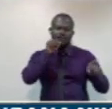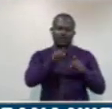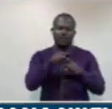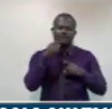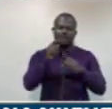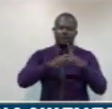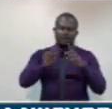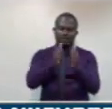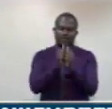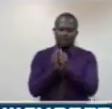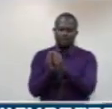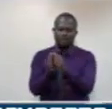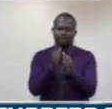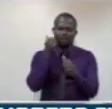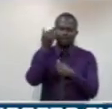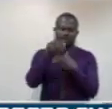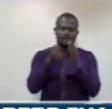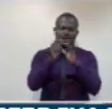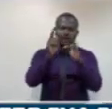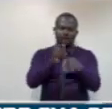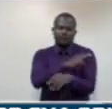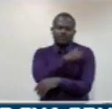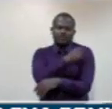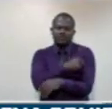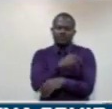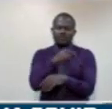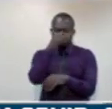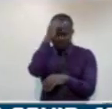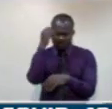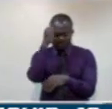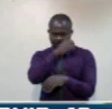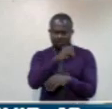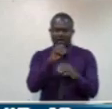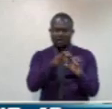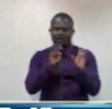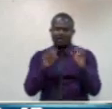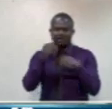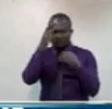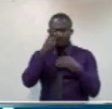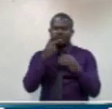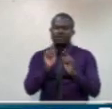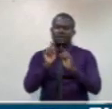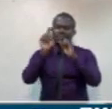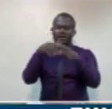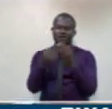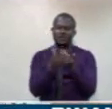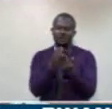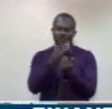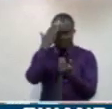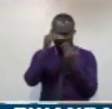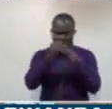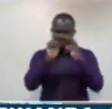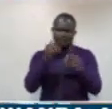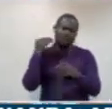we bari bahunganye nyuma yaje kujyanwa mu kigo cy'imfubyi ahakurwa n'undi mubyeyi wamujyanye kumurera bitewe